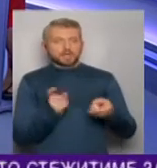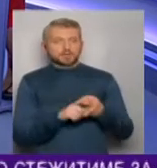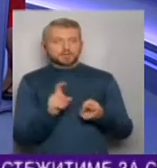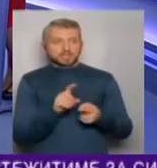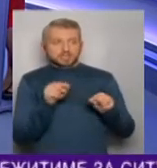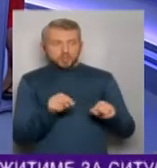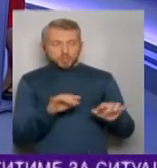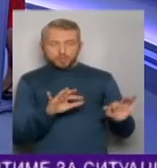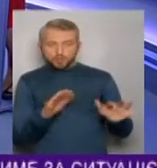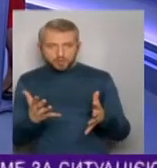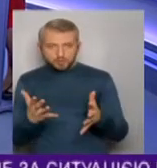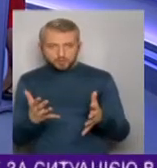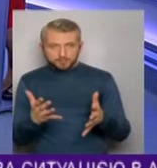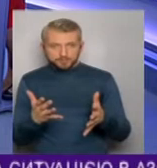цією